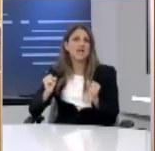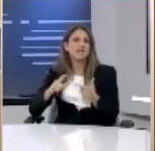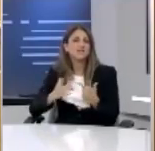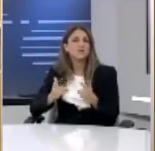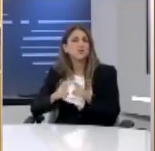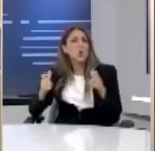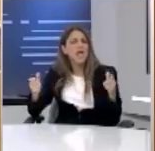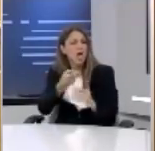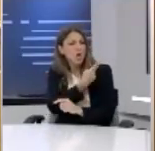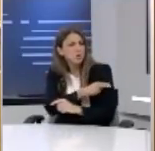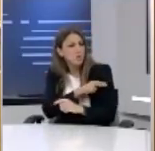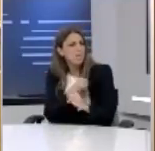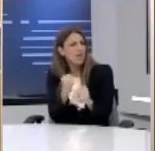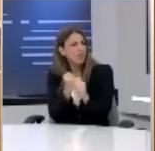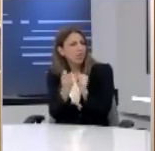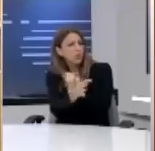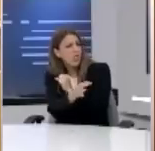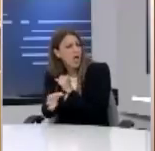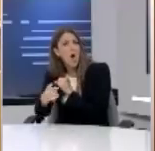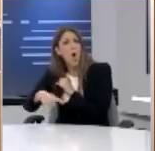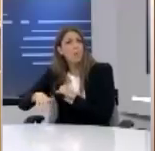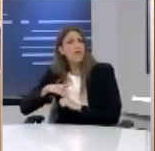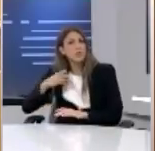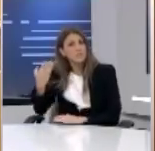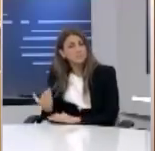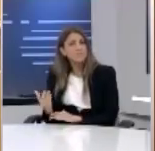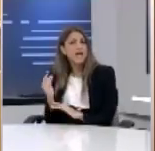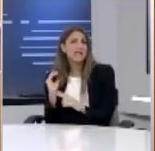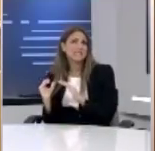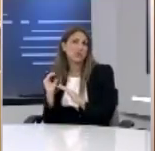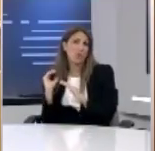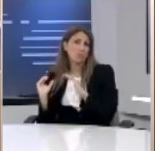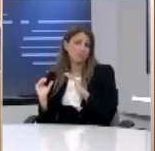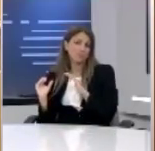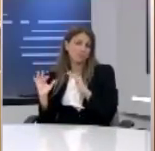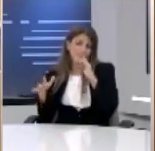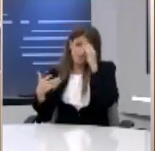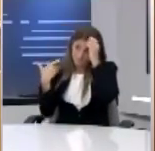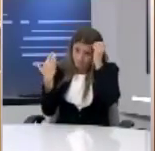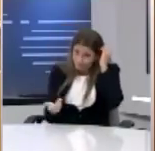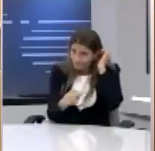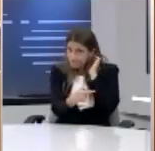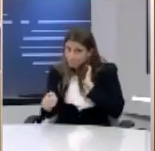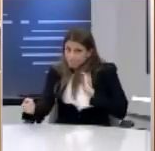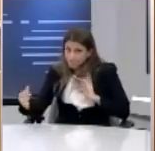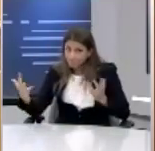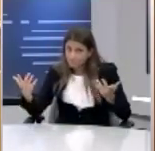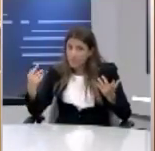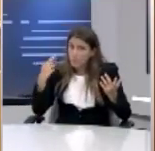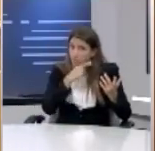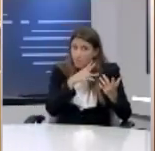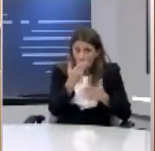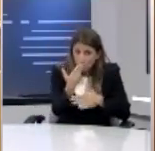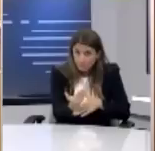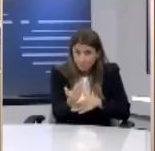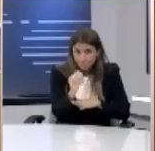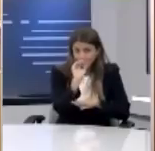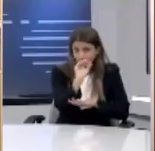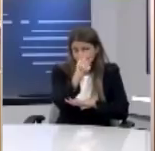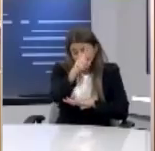ετούντες άσυλου. Σας καλώ λοιπόν, κύριε Μητσοτάκη, σας καλώ να σεβαστείτε το κράτος δικαίου